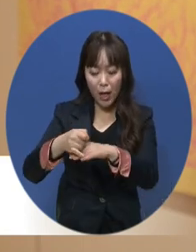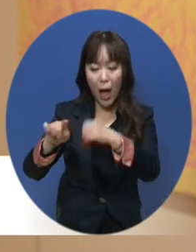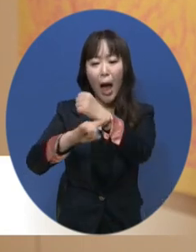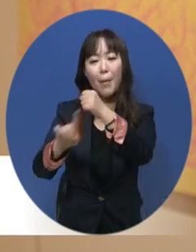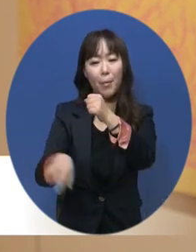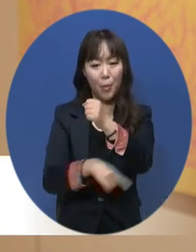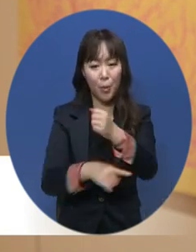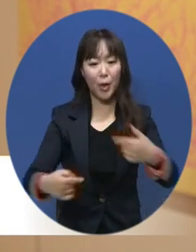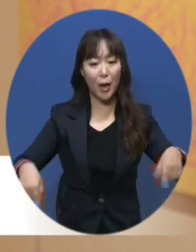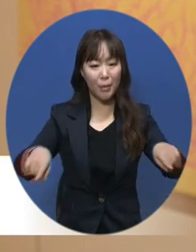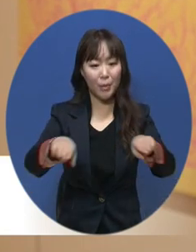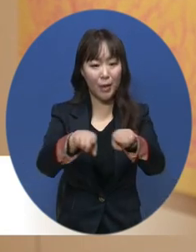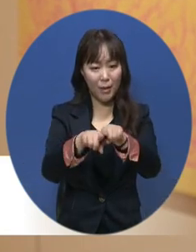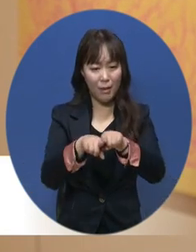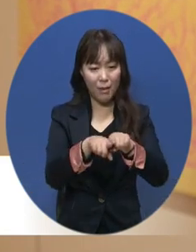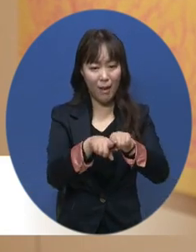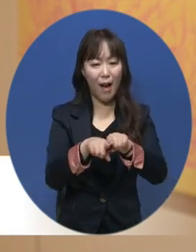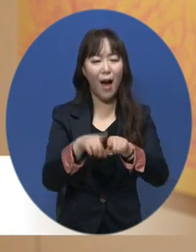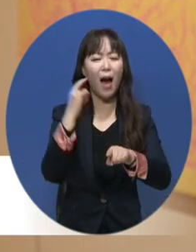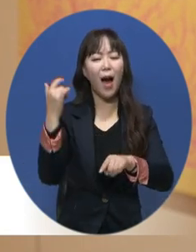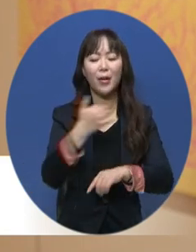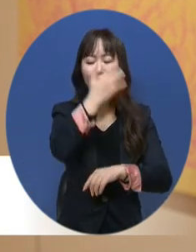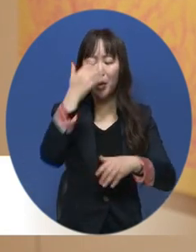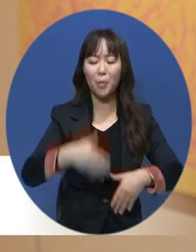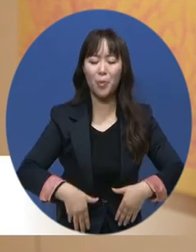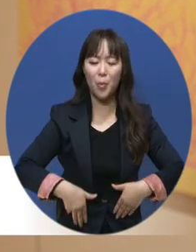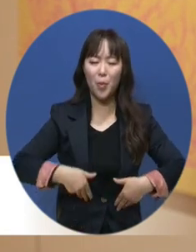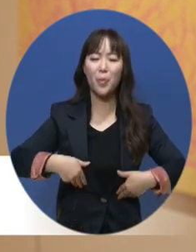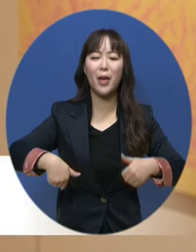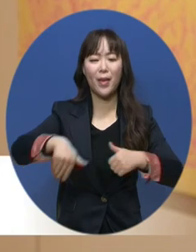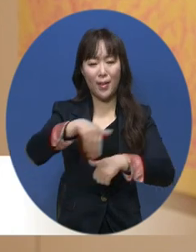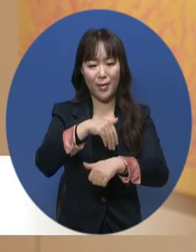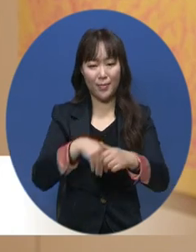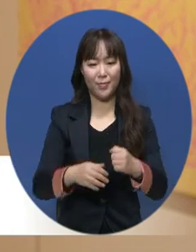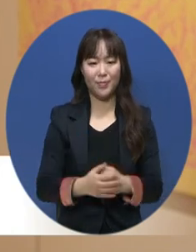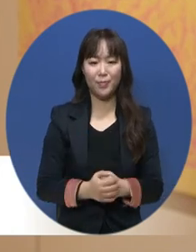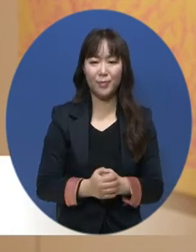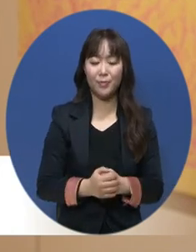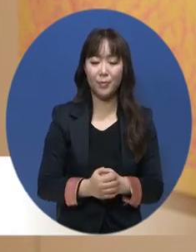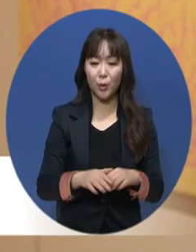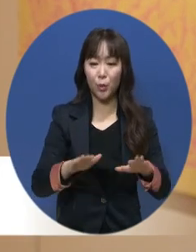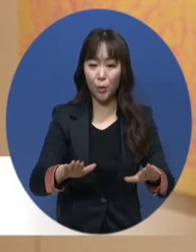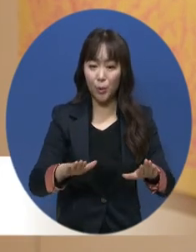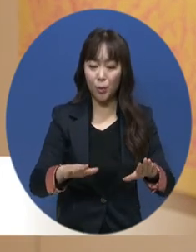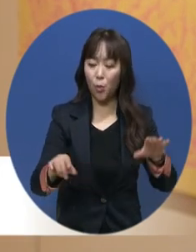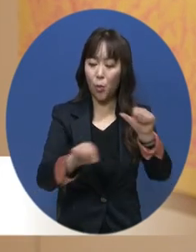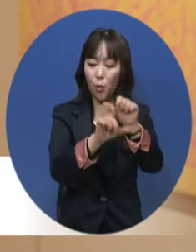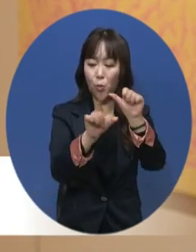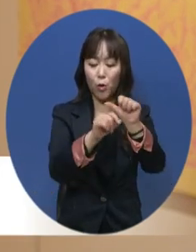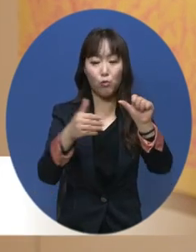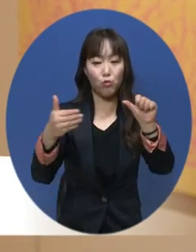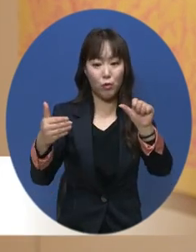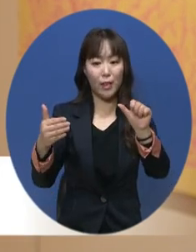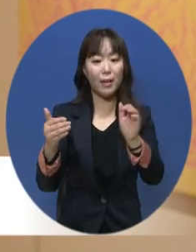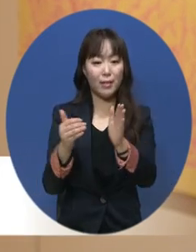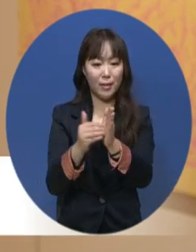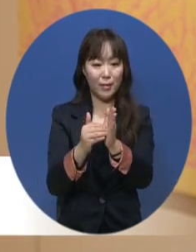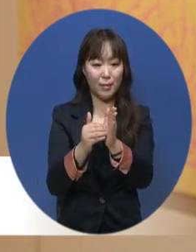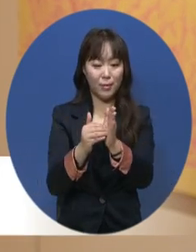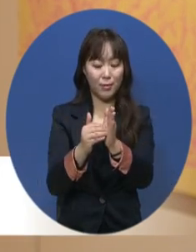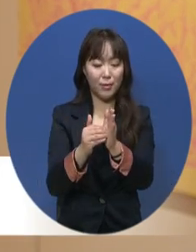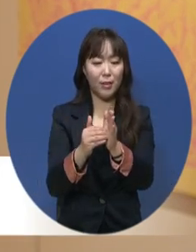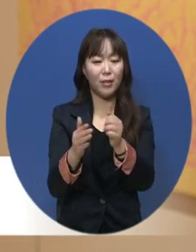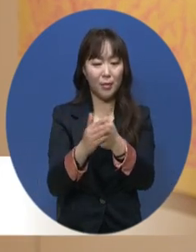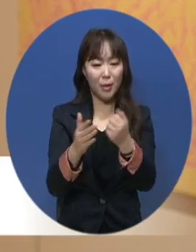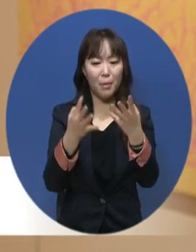한복이 어우러진 한바탕 아름다운 봄의 향연입니다. 이 전시는 5월 9일까지